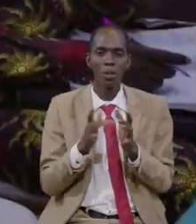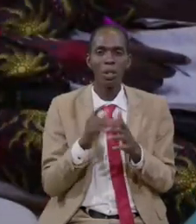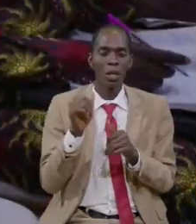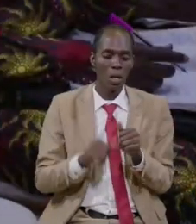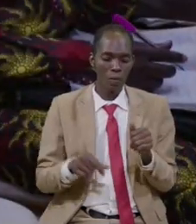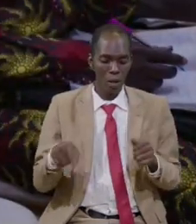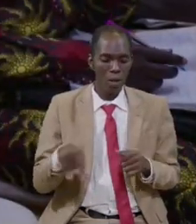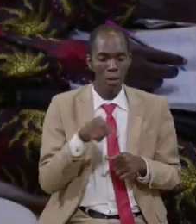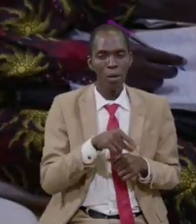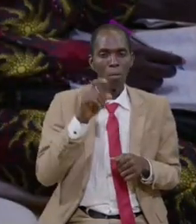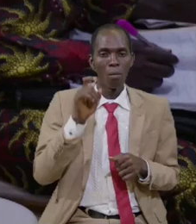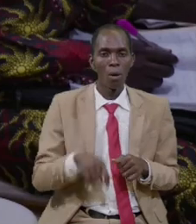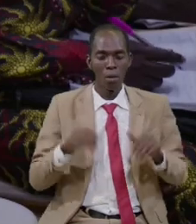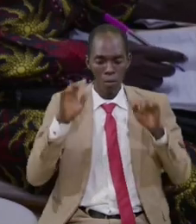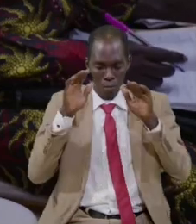fléchissent